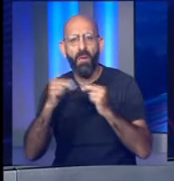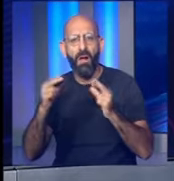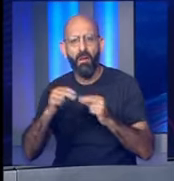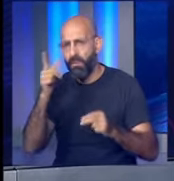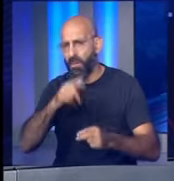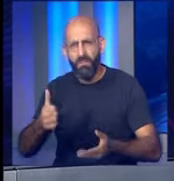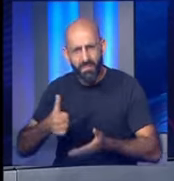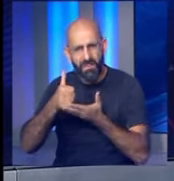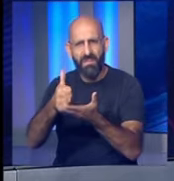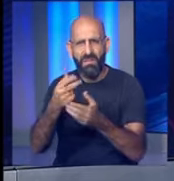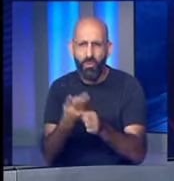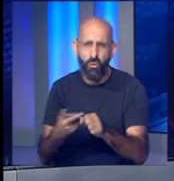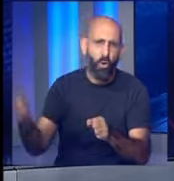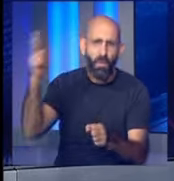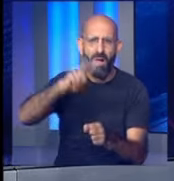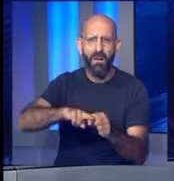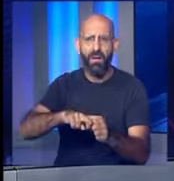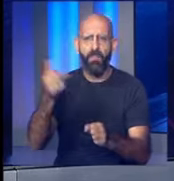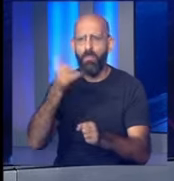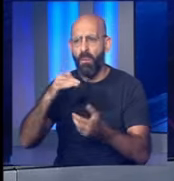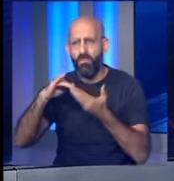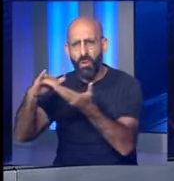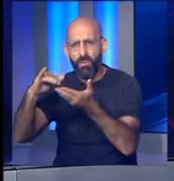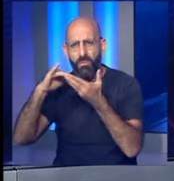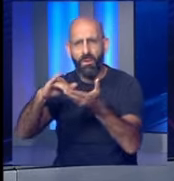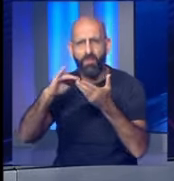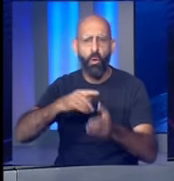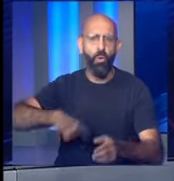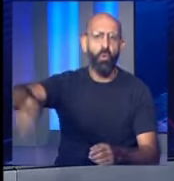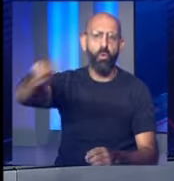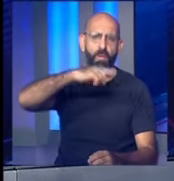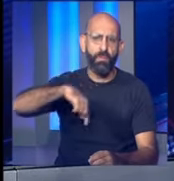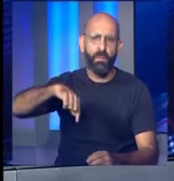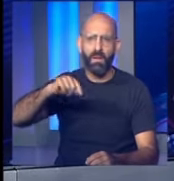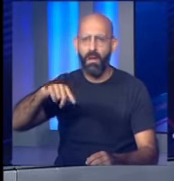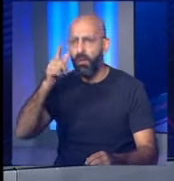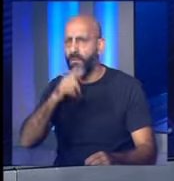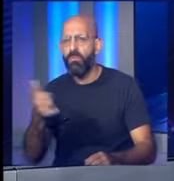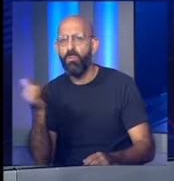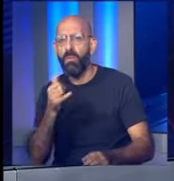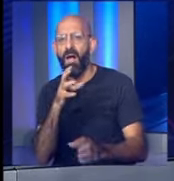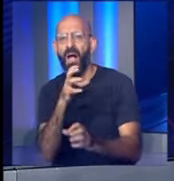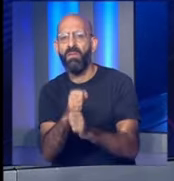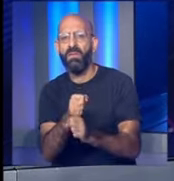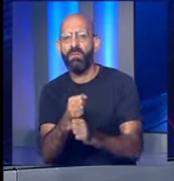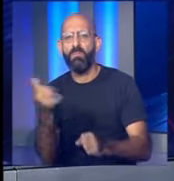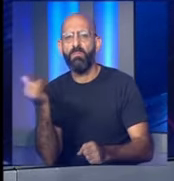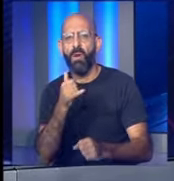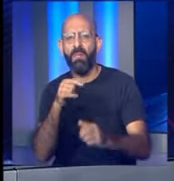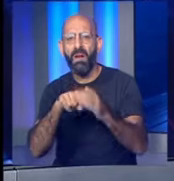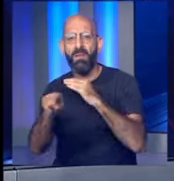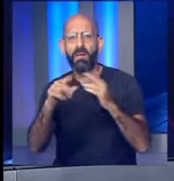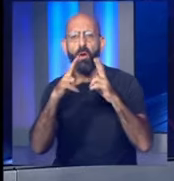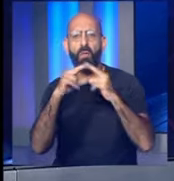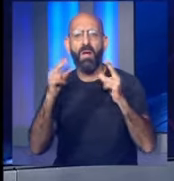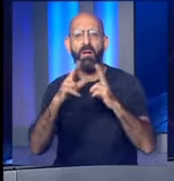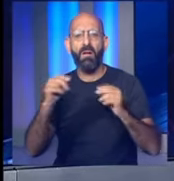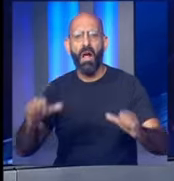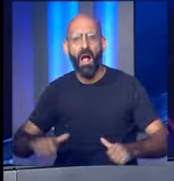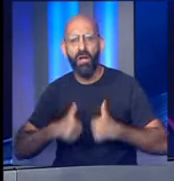النزوح، طالب المجتمعون الحكومة اللبنانية بمضاعفة جهودها وبكل ما يلزم لإيجاد أماكن الإيواء